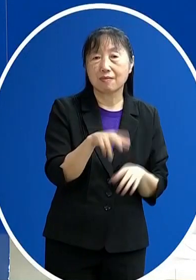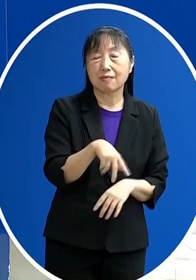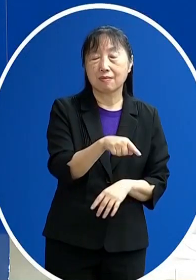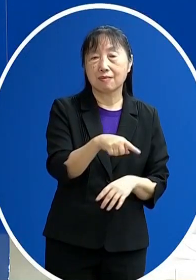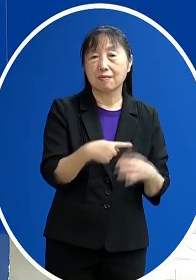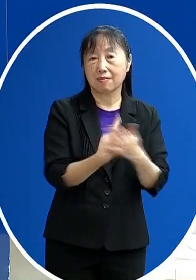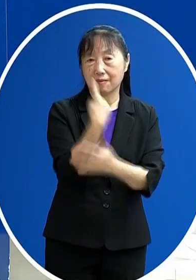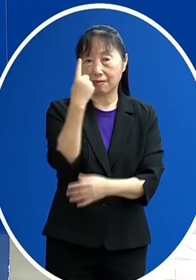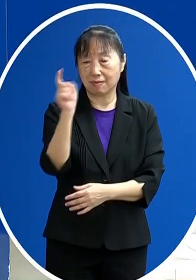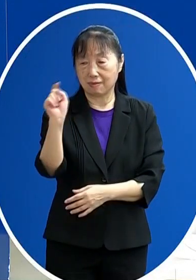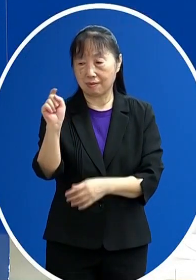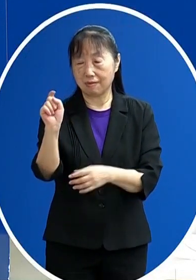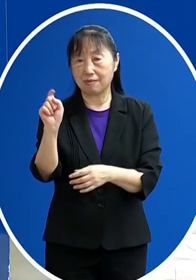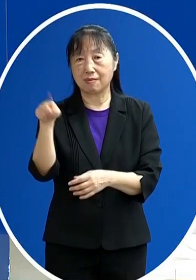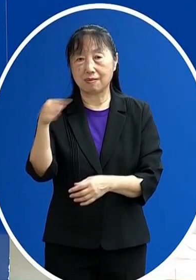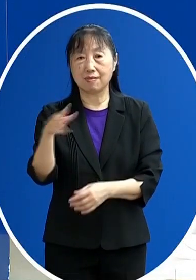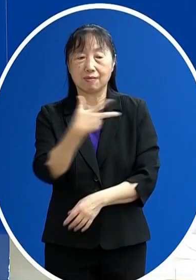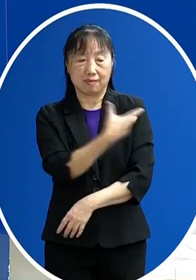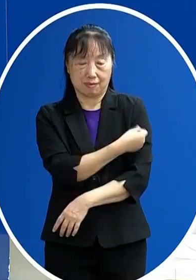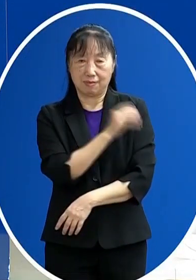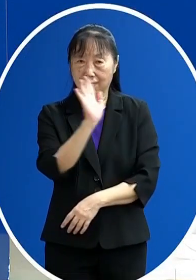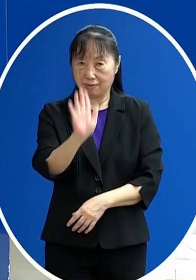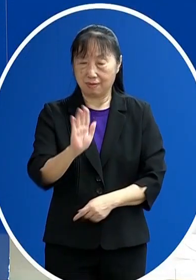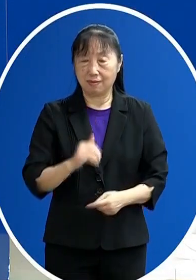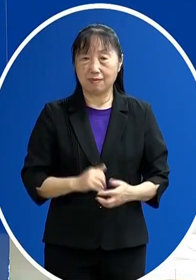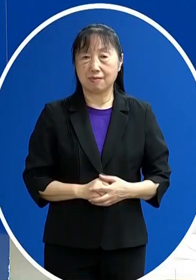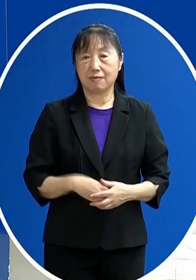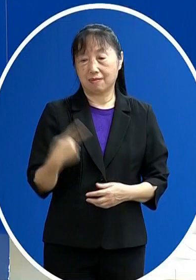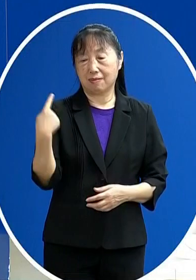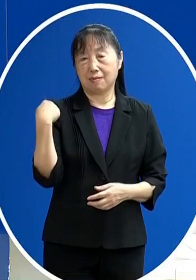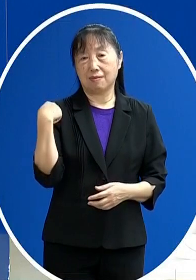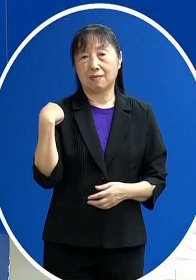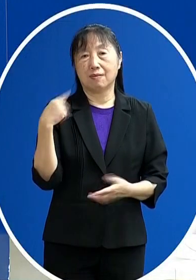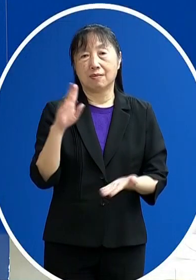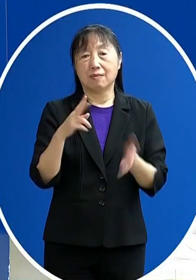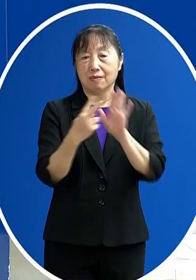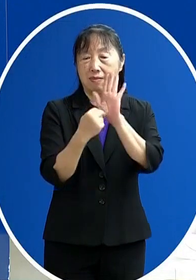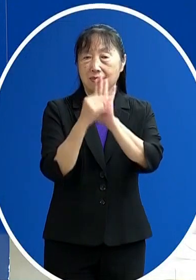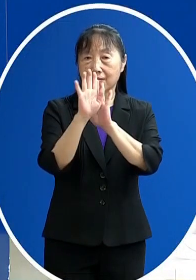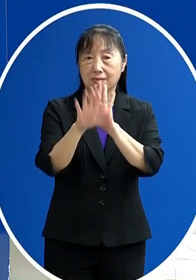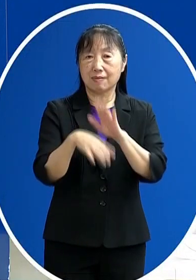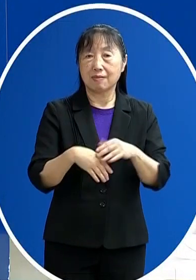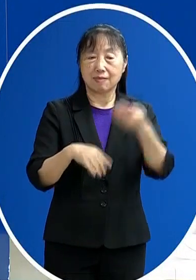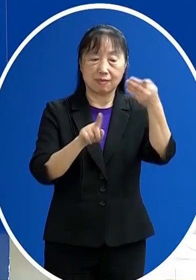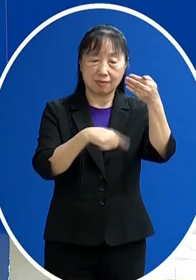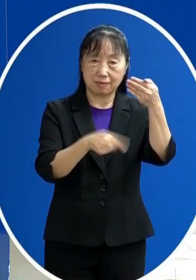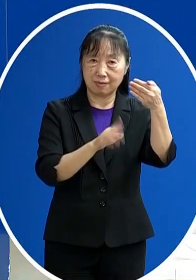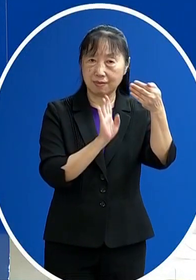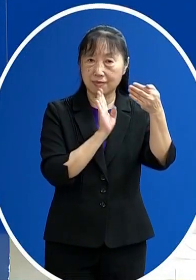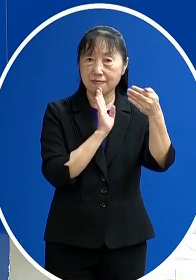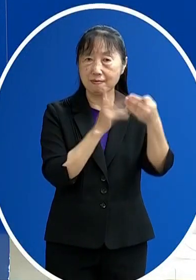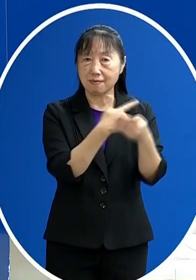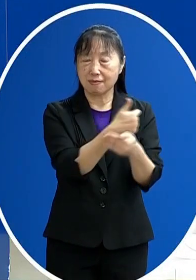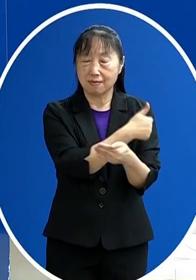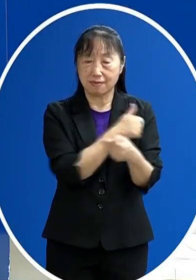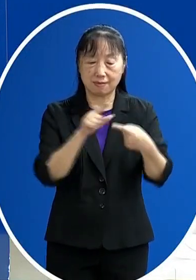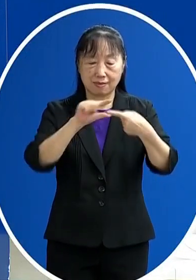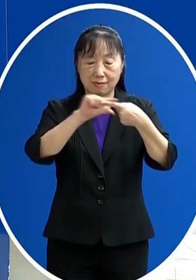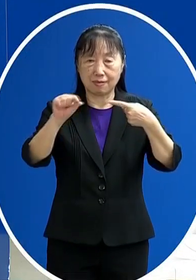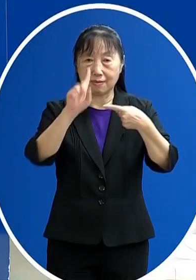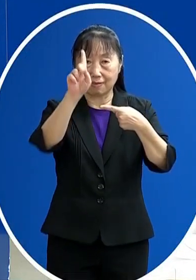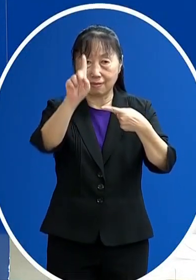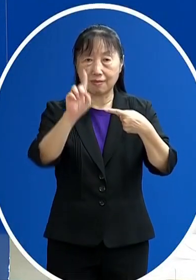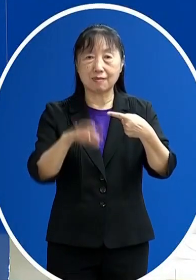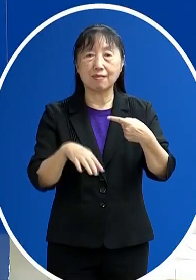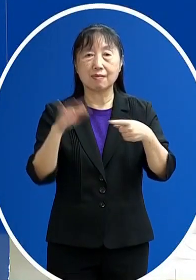只有10位是有接种过疫苗的。昨天有在工框里面跟大家说明过，有9位是接种一剂的疫苗，那我们